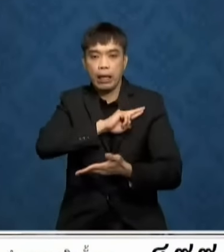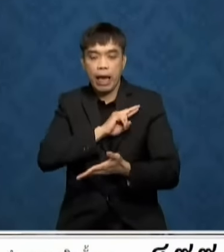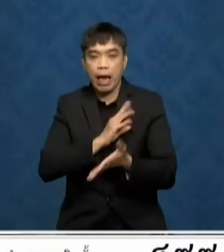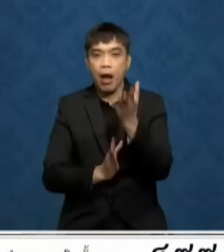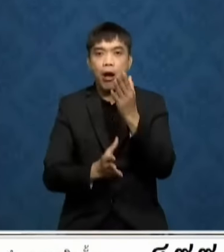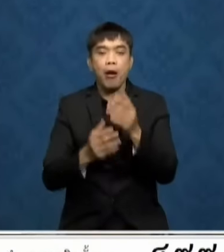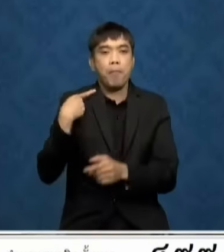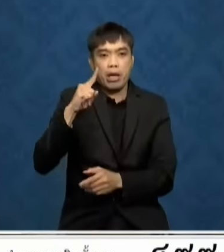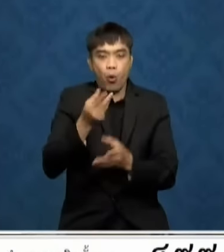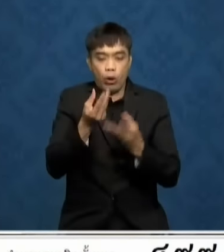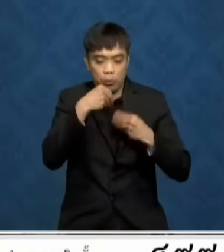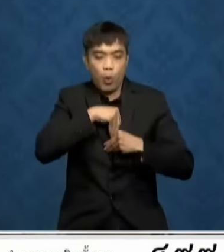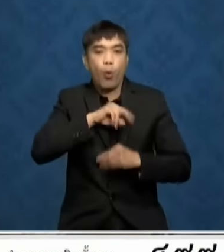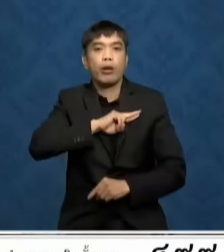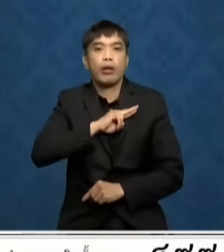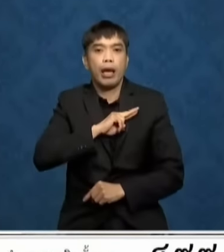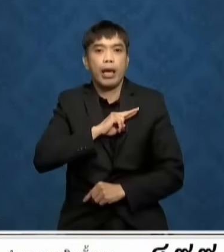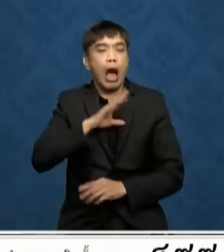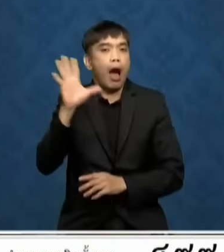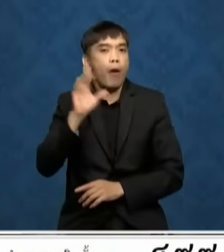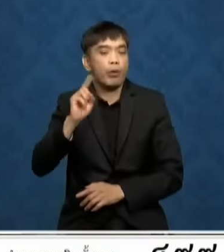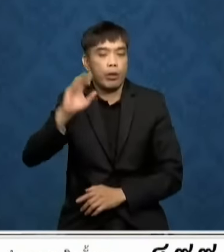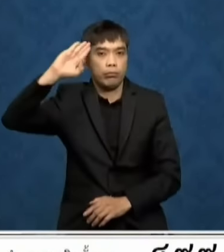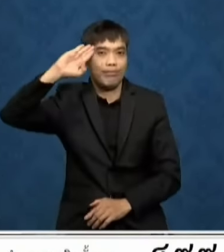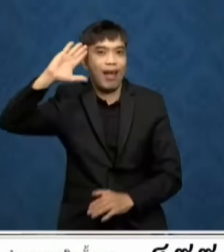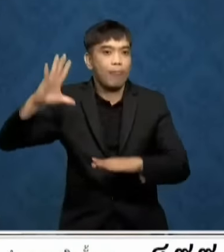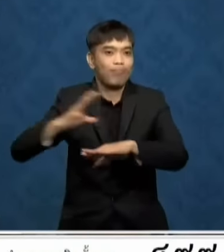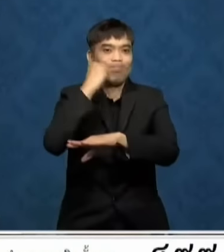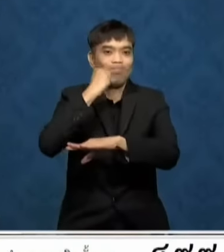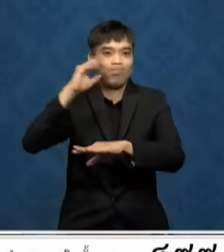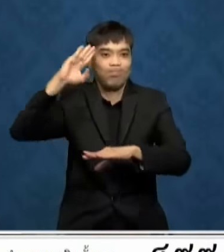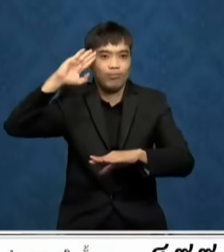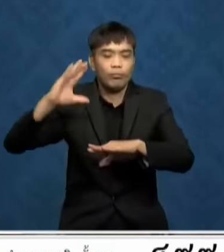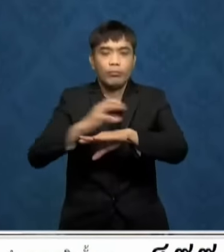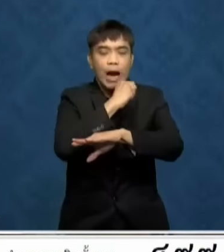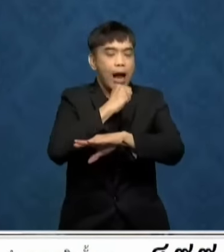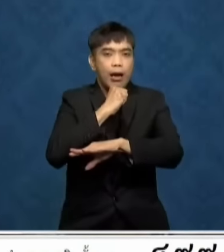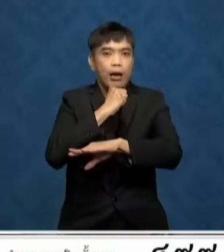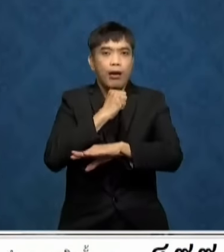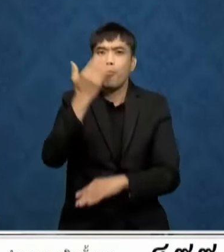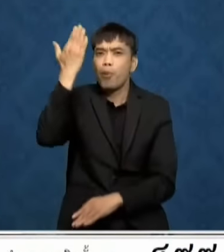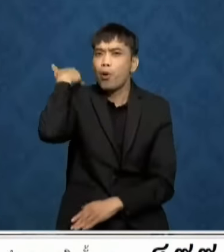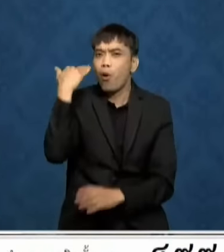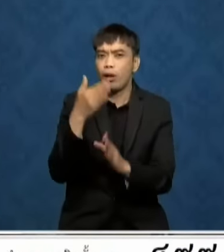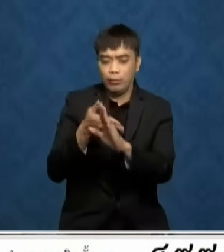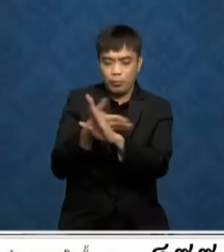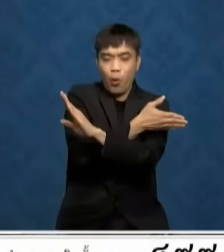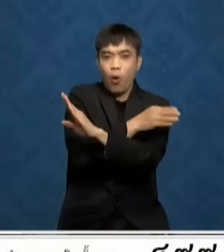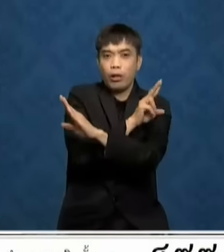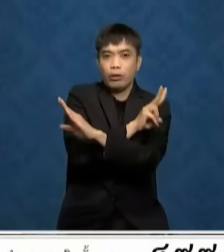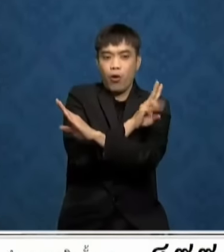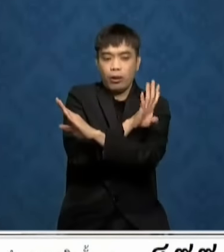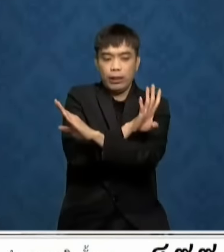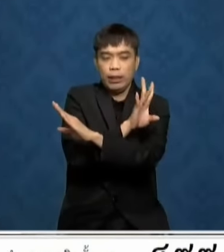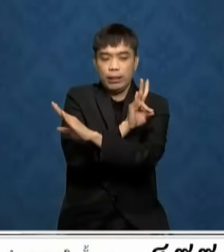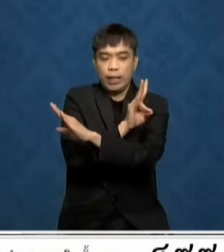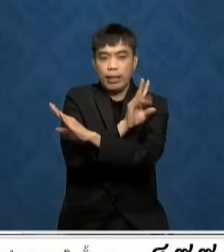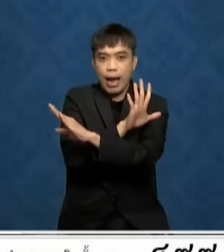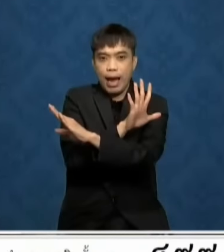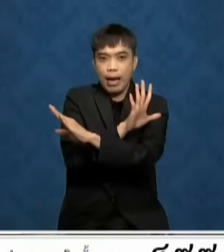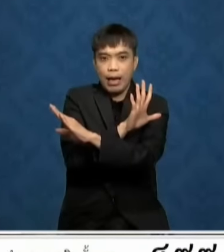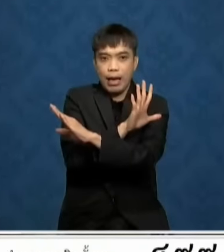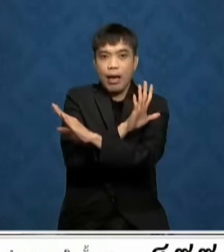จากผลพวงของการทำรัฐประหารการปกครองแบบเผด็จการเดิมก่อน2475เนี่ยหลังจากที่ถูกเปลี่ยนมาให้เป็นการปกคร